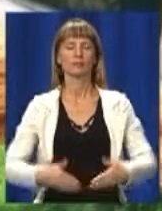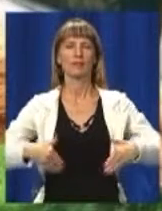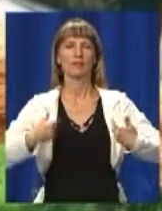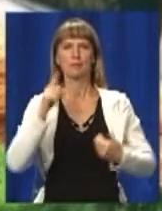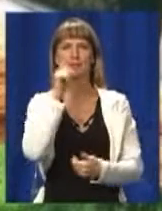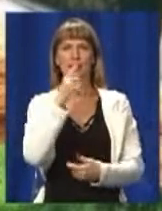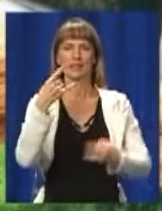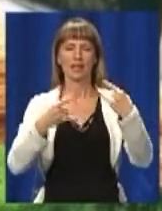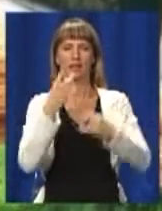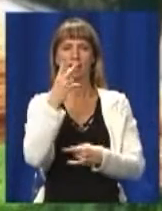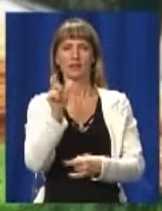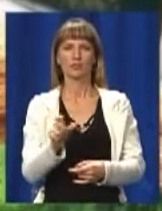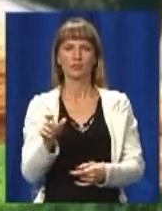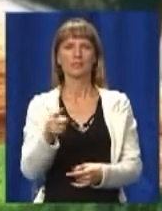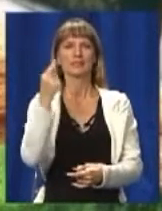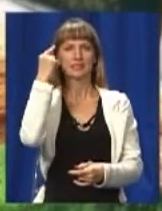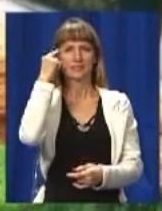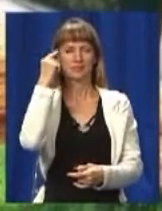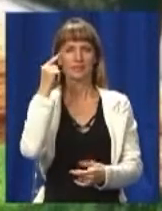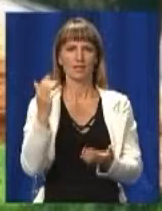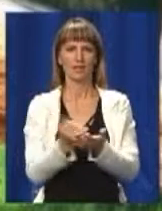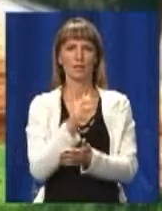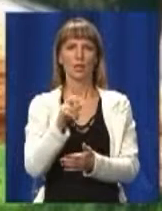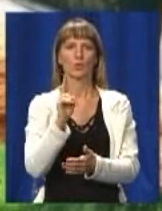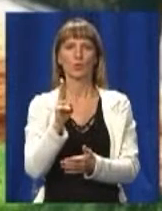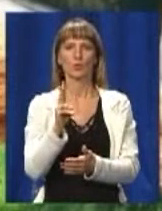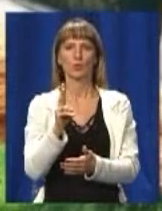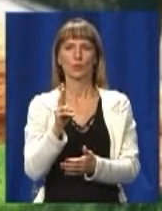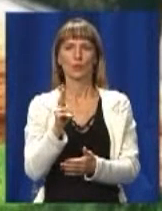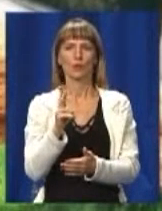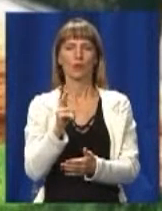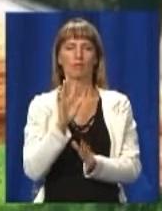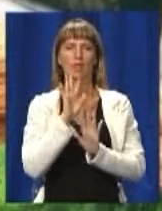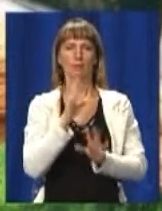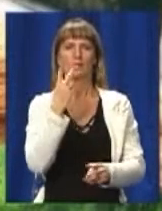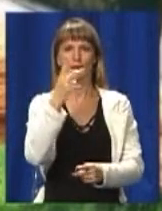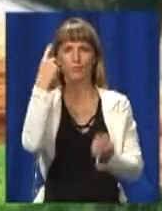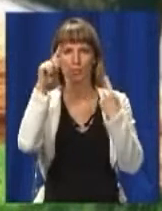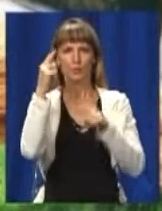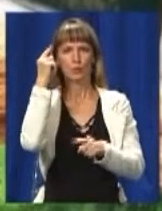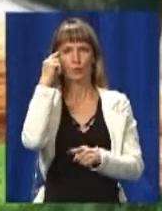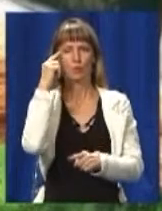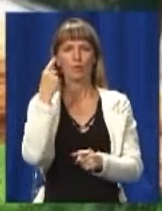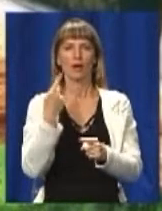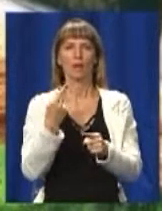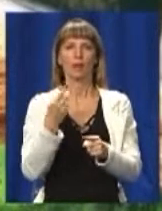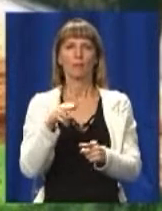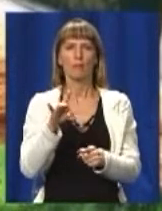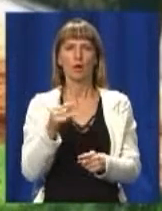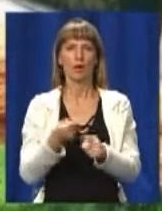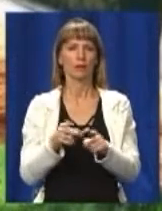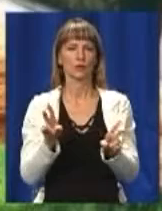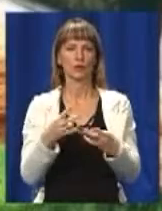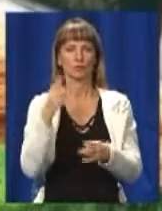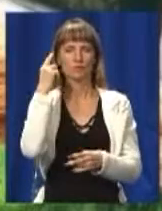Привіт, маленькі телеглядачі! А чи знайдеться з вас той, хто не полюбляє дивитися мультики? Гадаю, про це не варто навіть